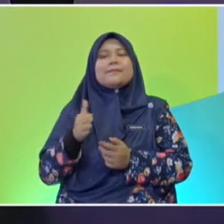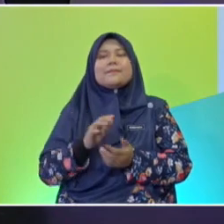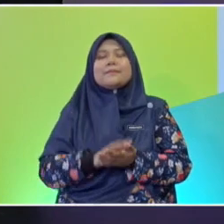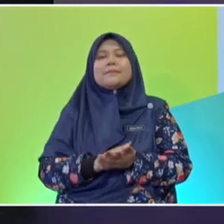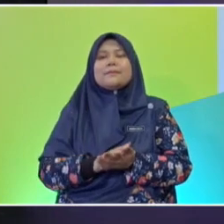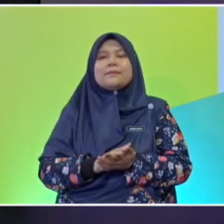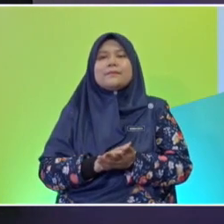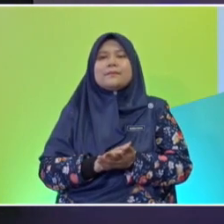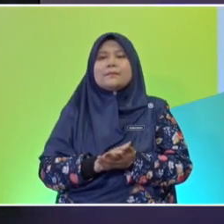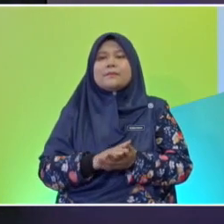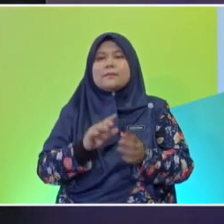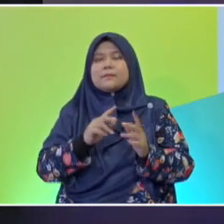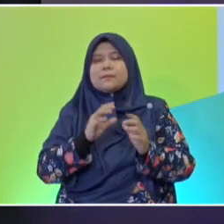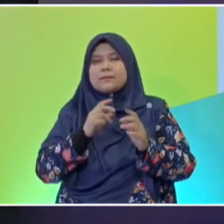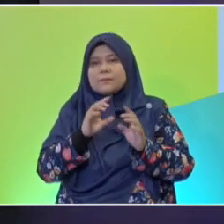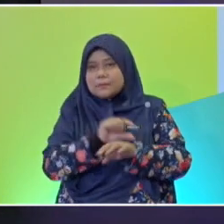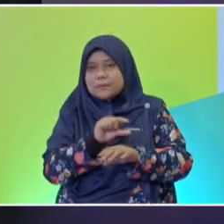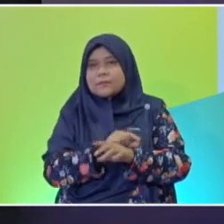menggunakan kaidah